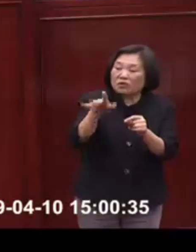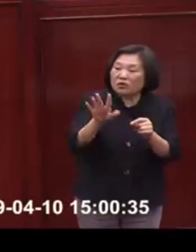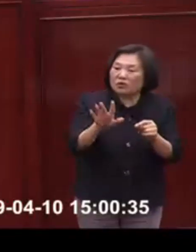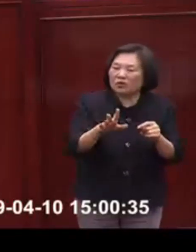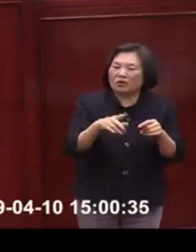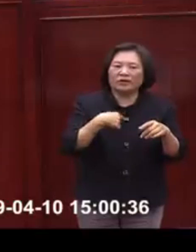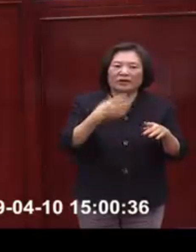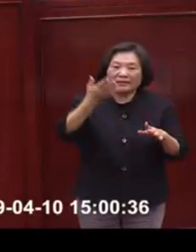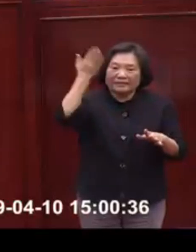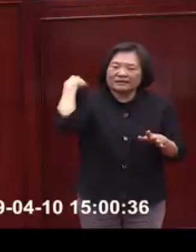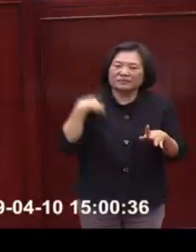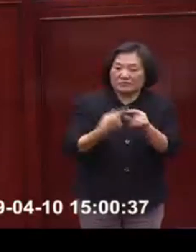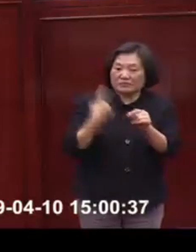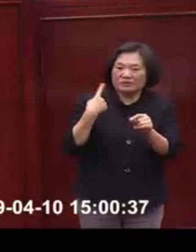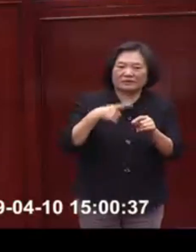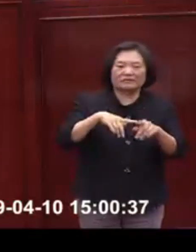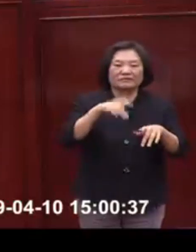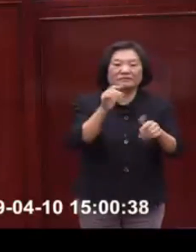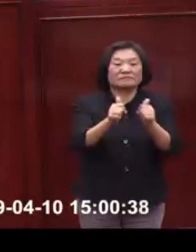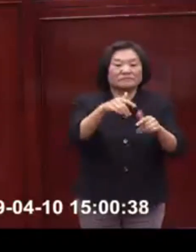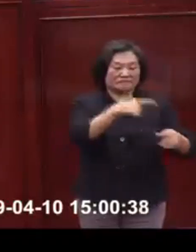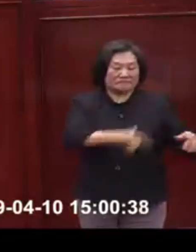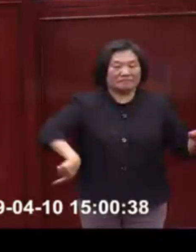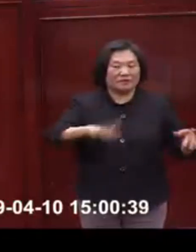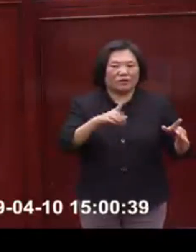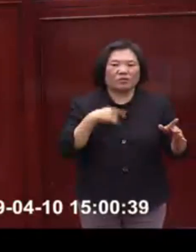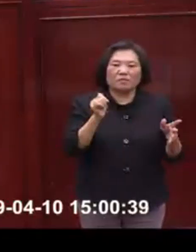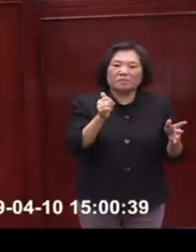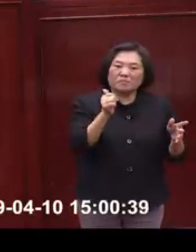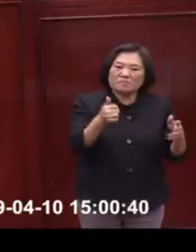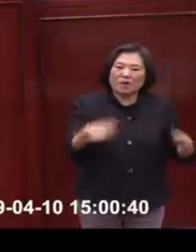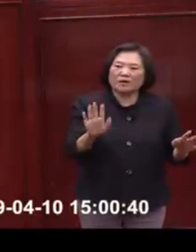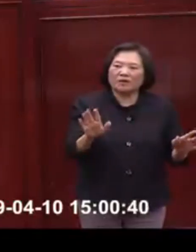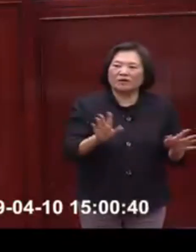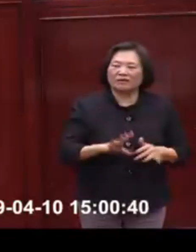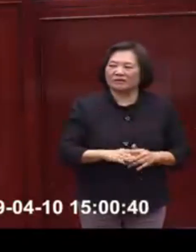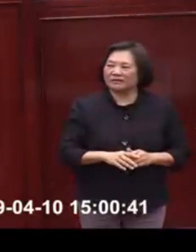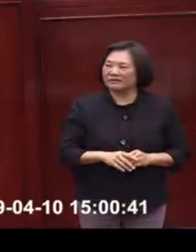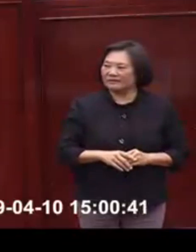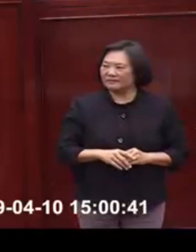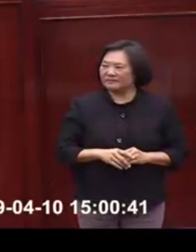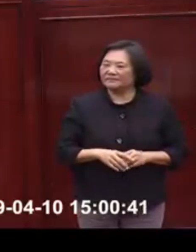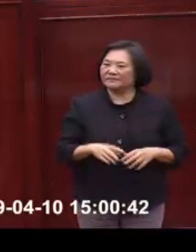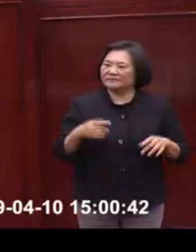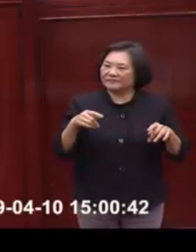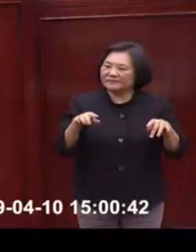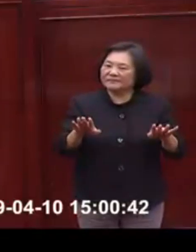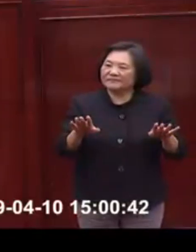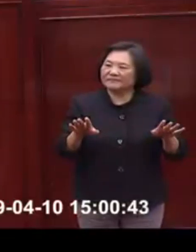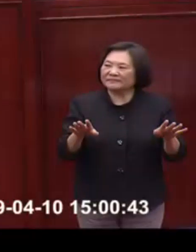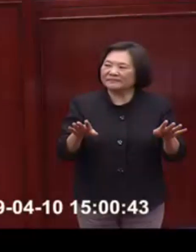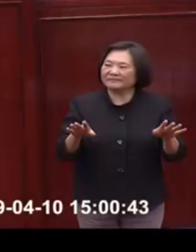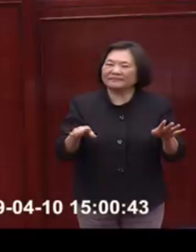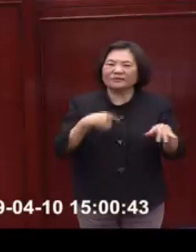没有，我当时是这样的，我去年在选举前，我去还许一个愿的，所以这种个人